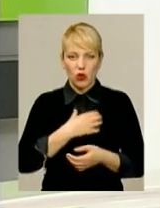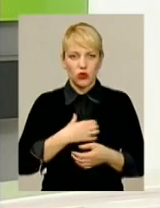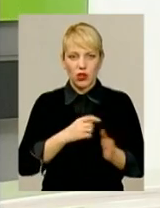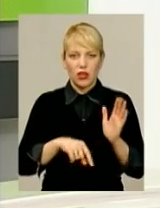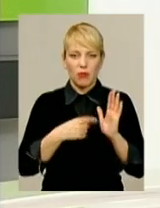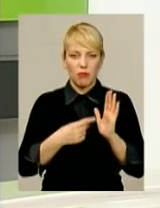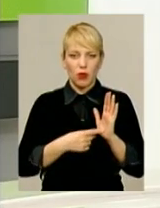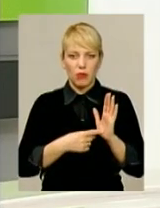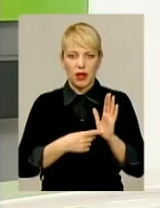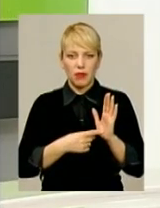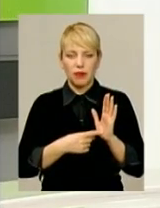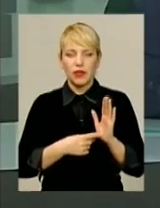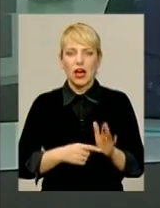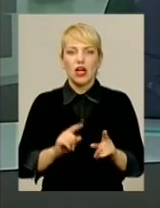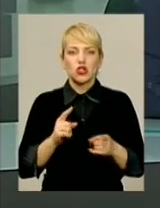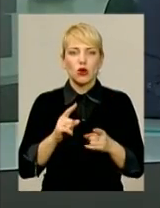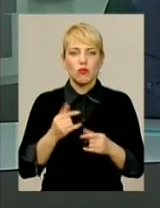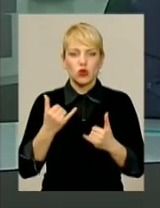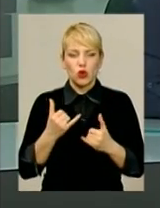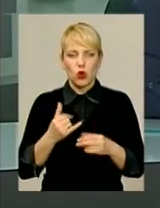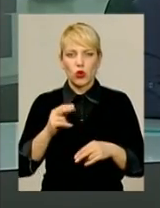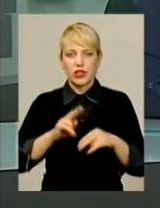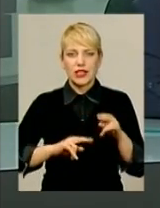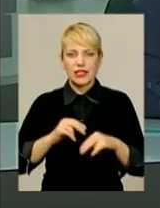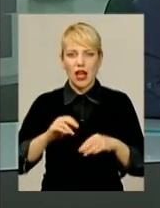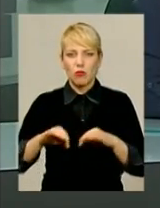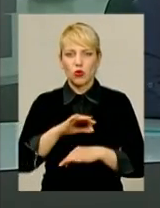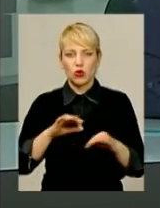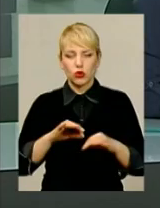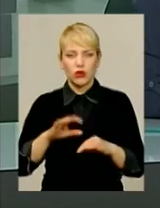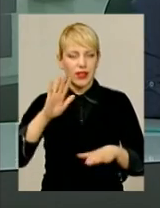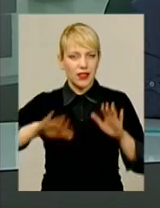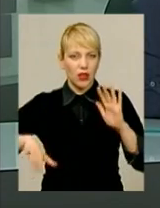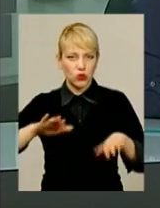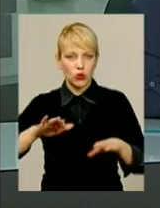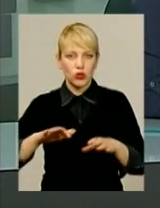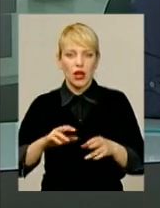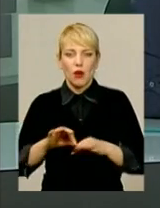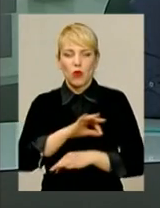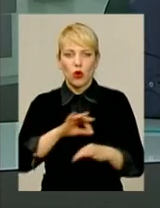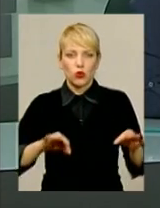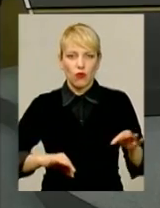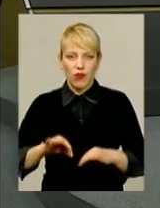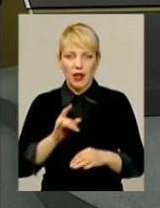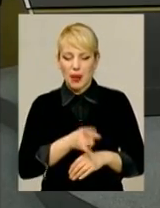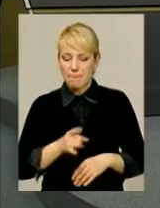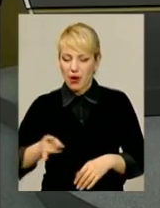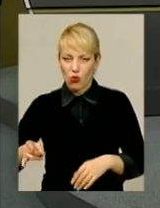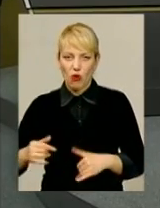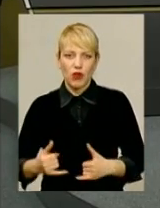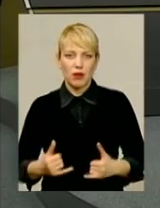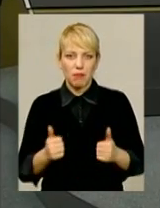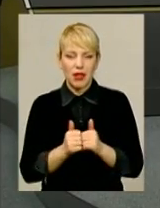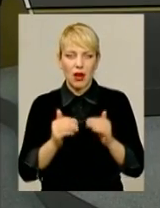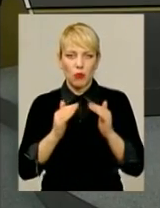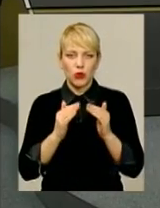проблема. А на вашу думку, чому забудовники нині нехтують проєктуванням парковок біля новобудов? Ну, справа в тому,